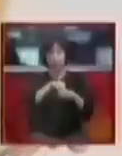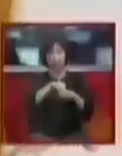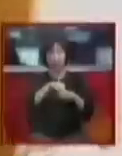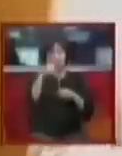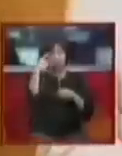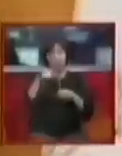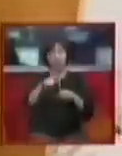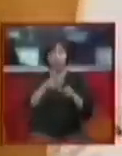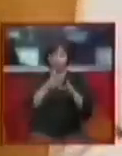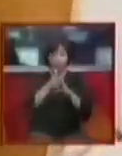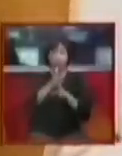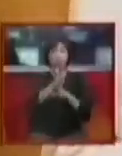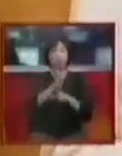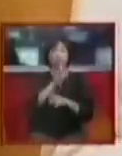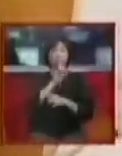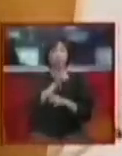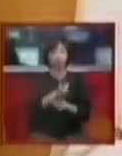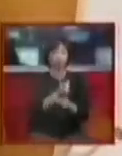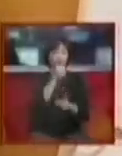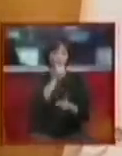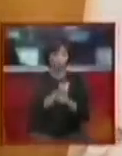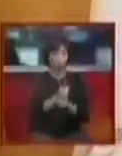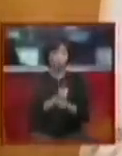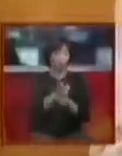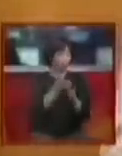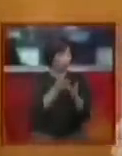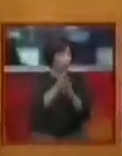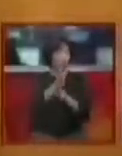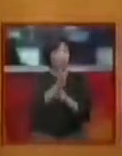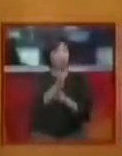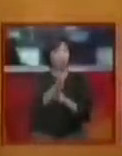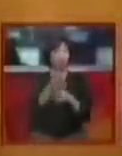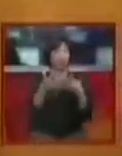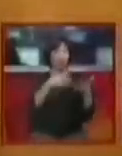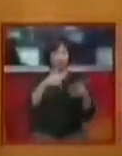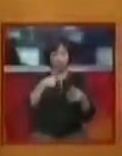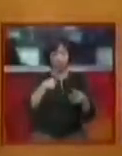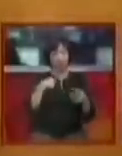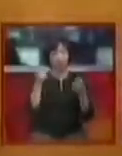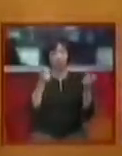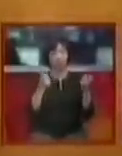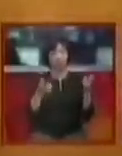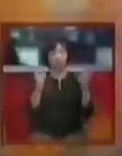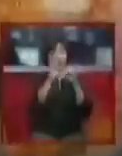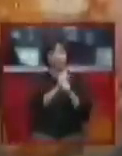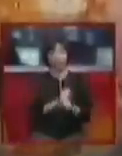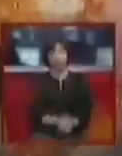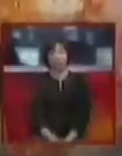tungo sa tunay na katarungan. Matapos man ang ating termino.